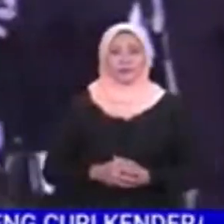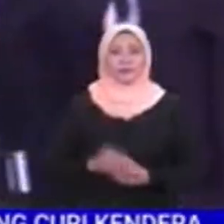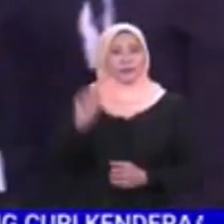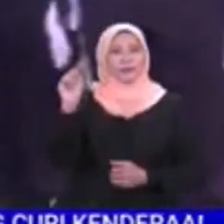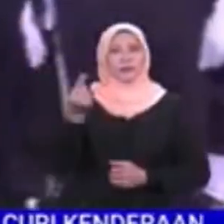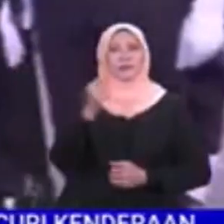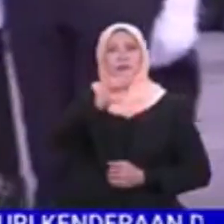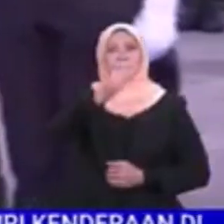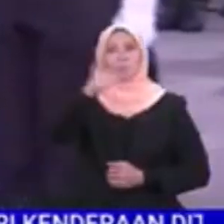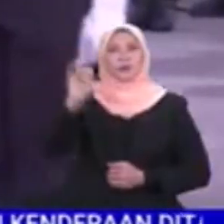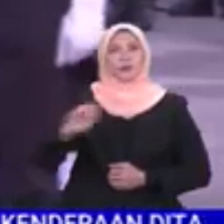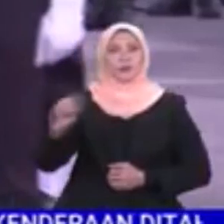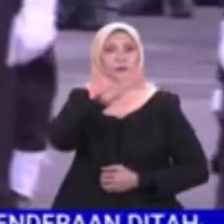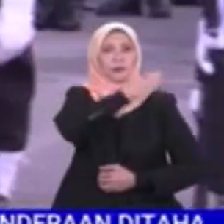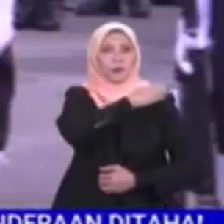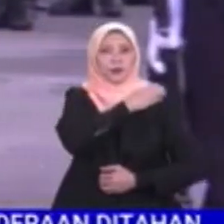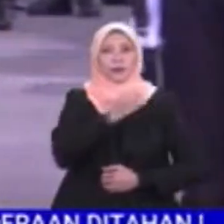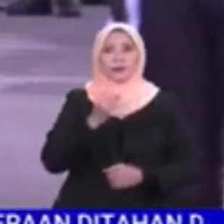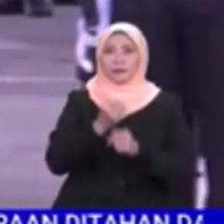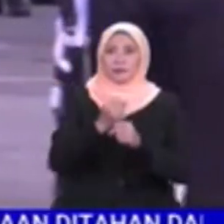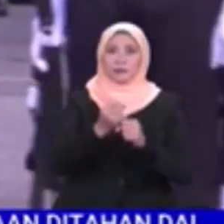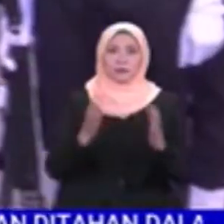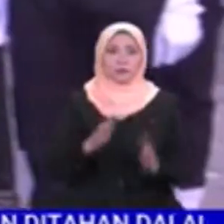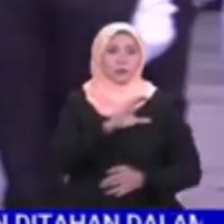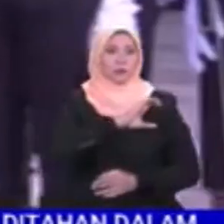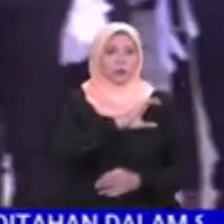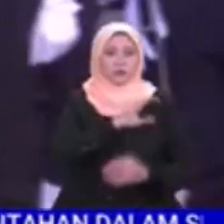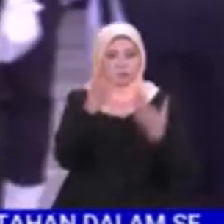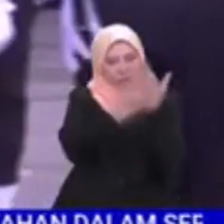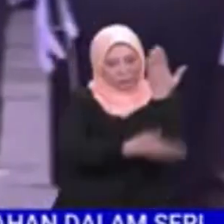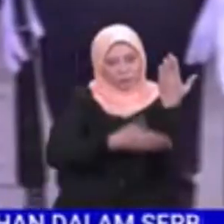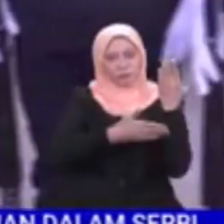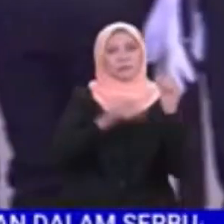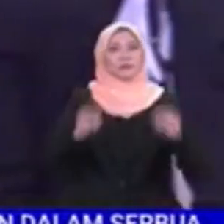Hanya 10% pegawai dan anggota polis di seluruh negara